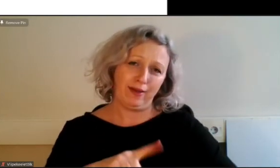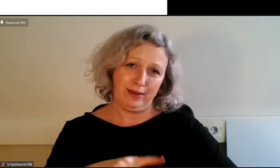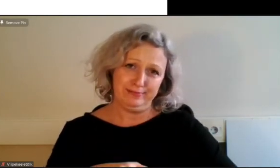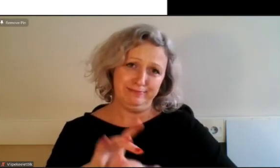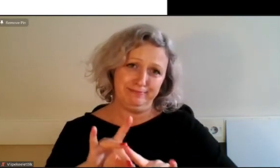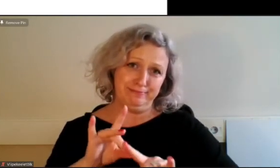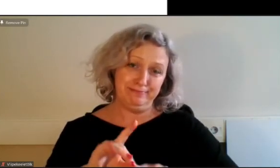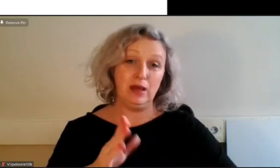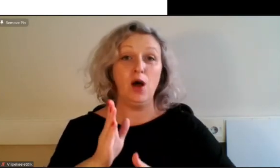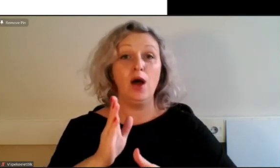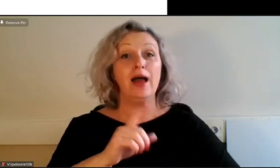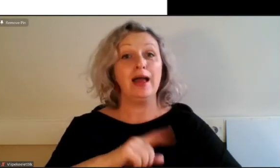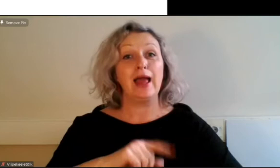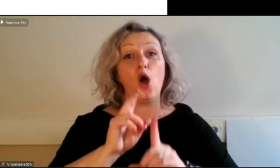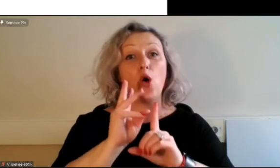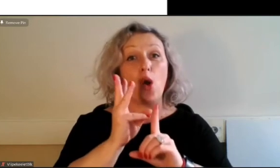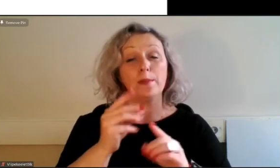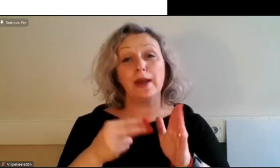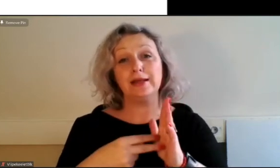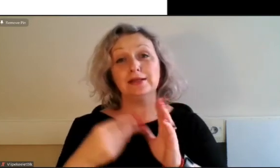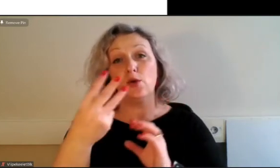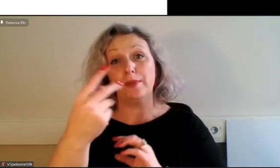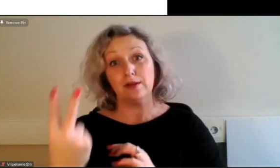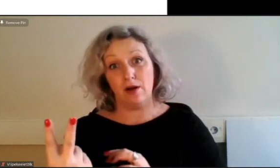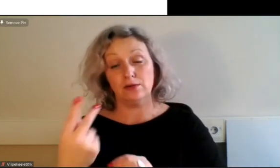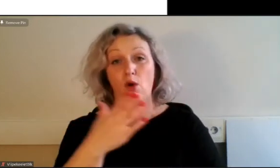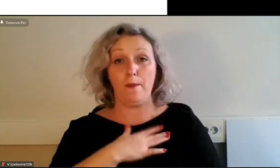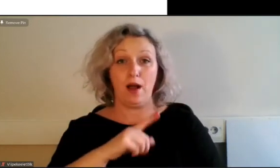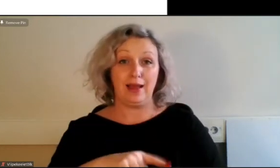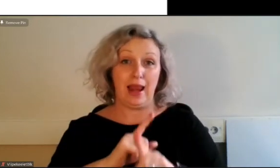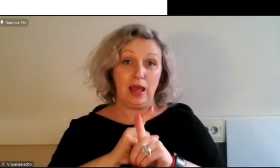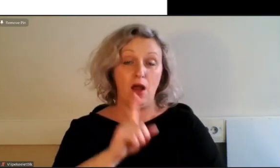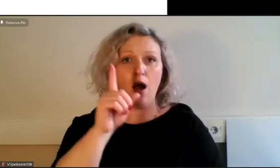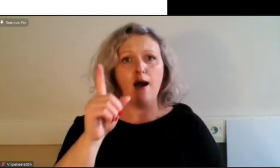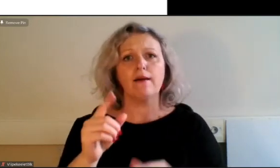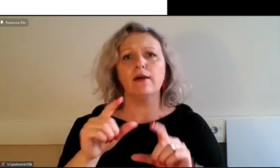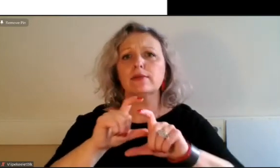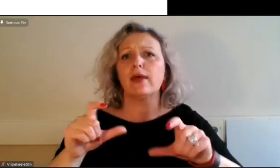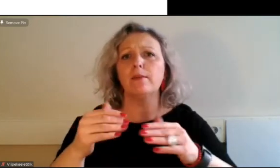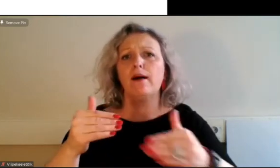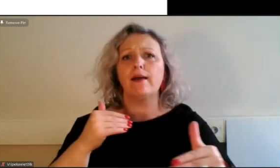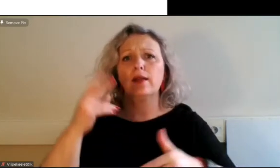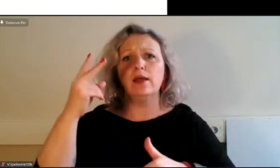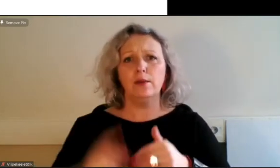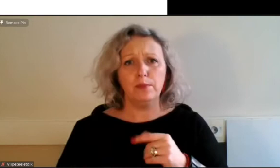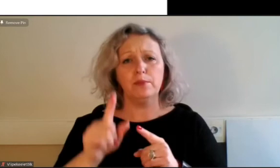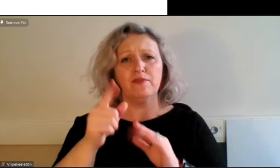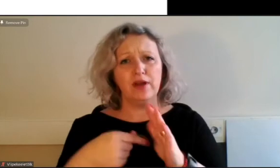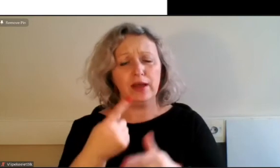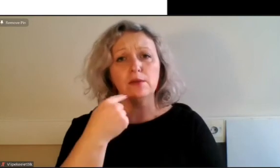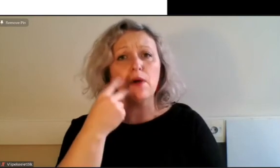kergemalt, levitavad viirust vähem ja lühemat aega. Ja need, kes on Covidit